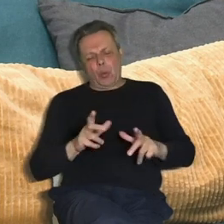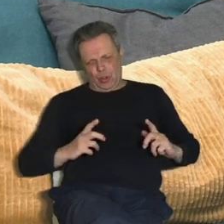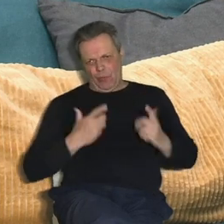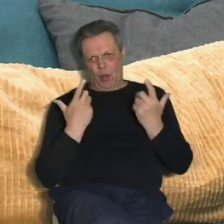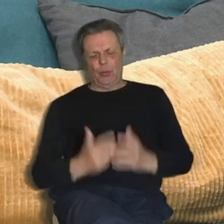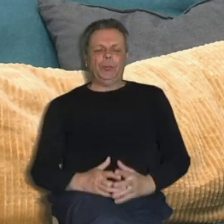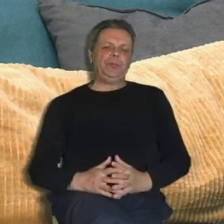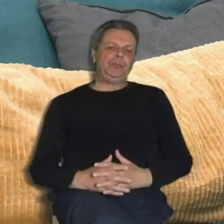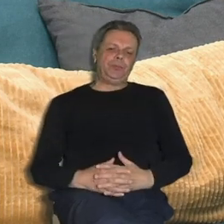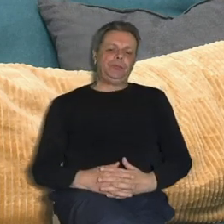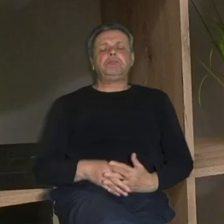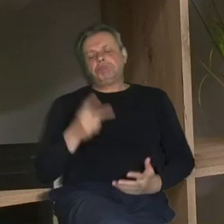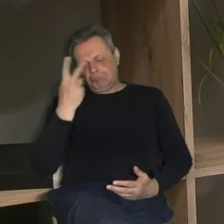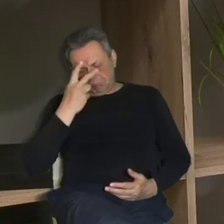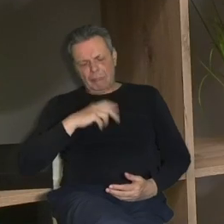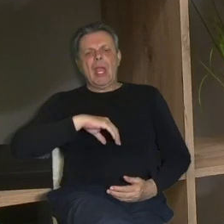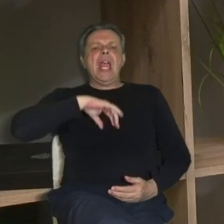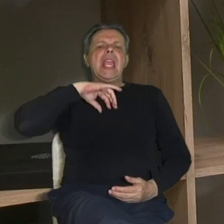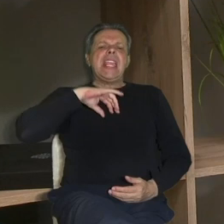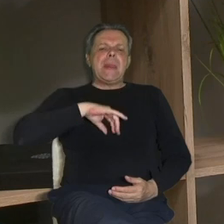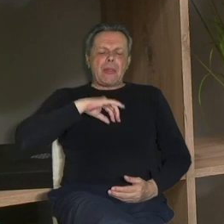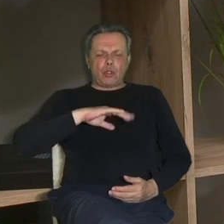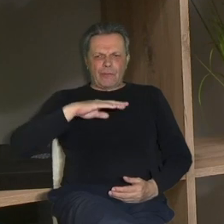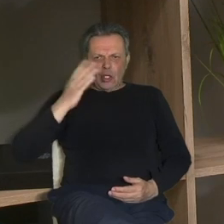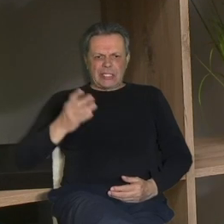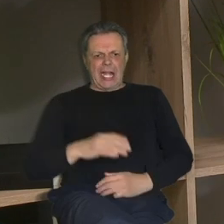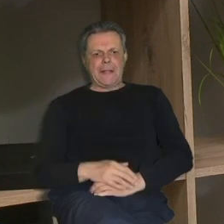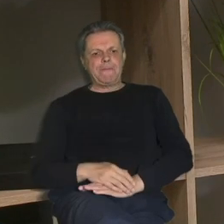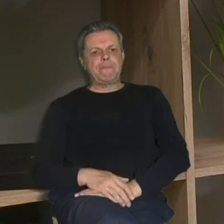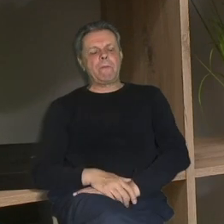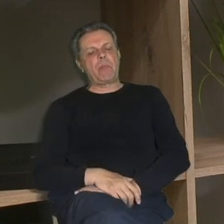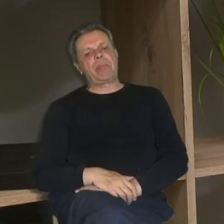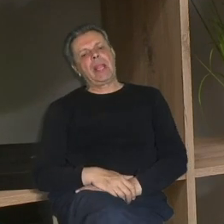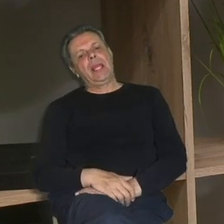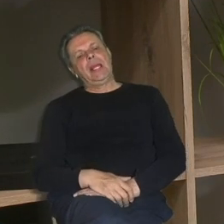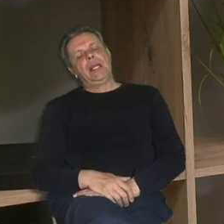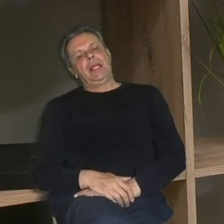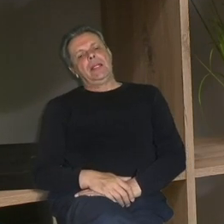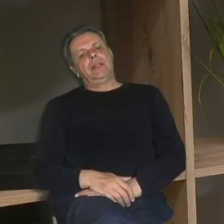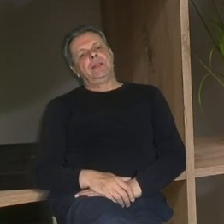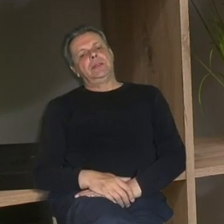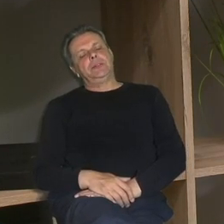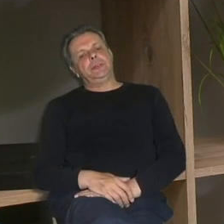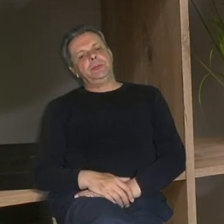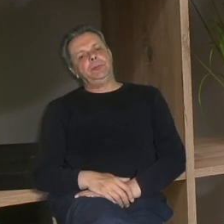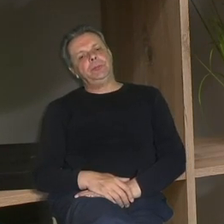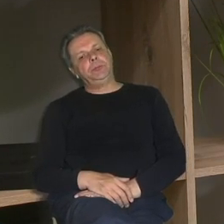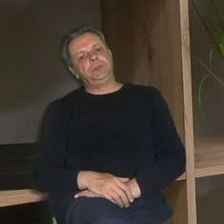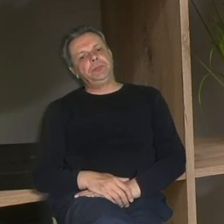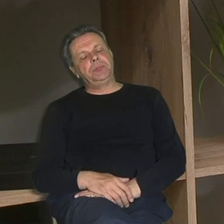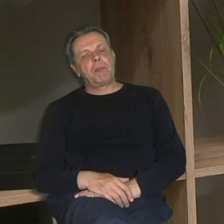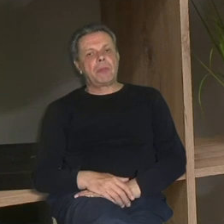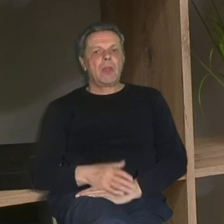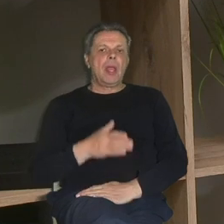tako. I na duševnoj strani, tako, u krajnjem slučaju, ne, a ne samo na tjelesnoj. No, vi